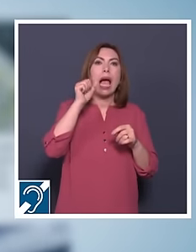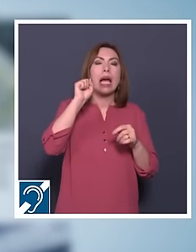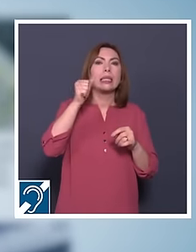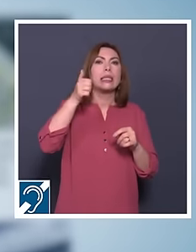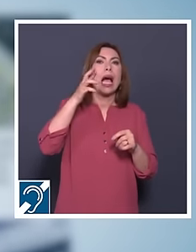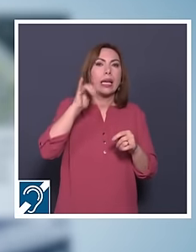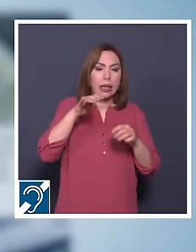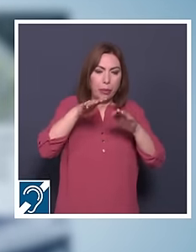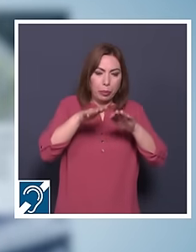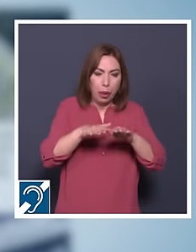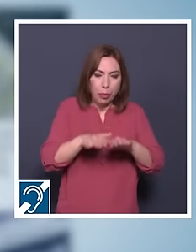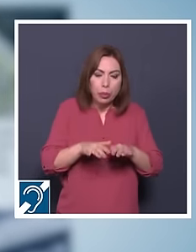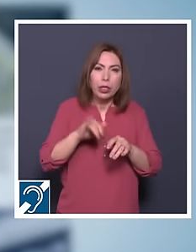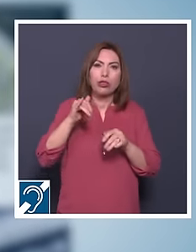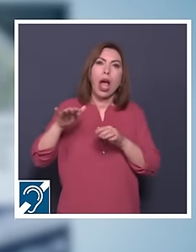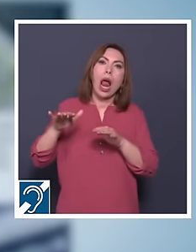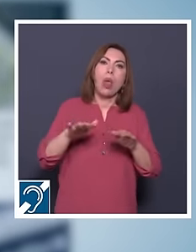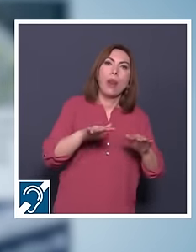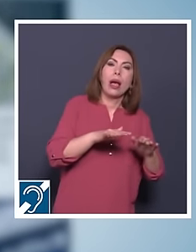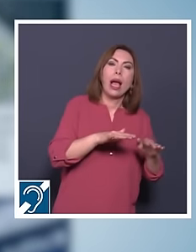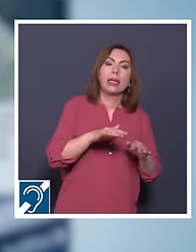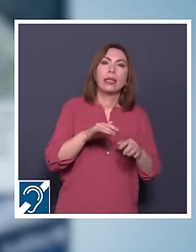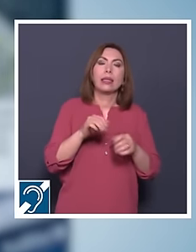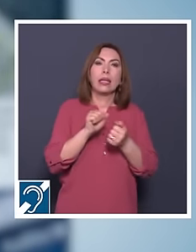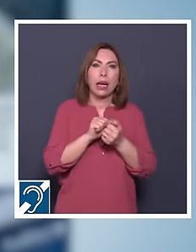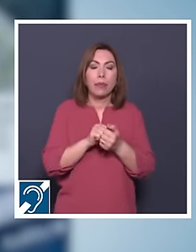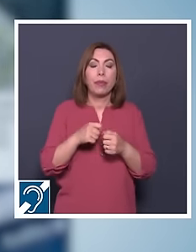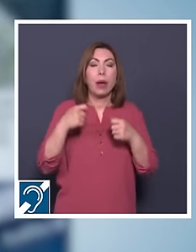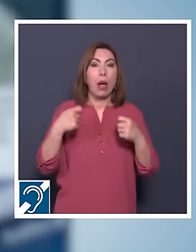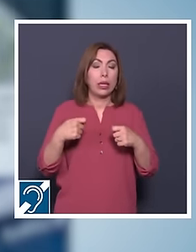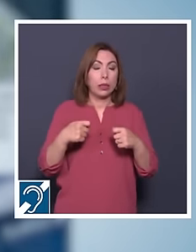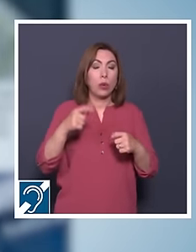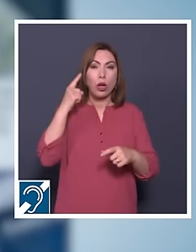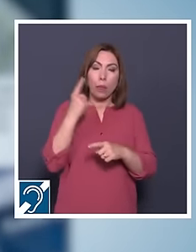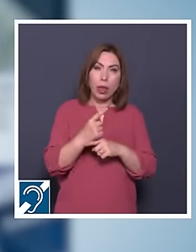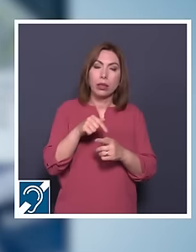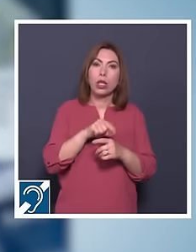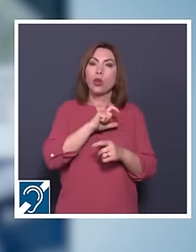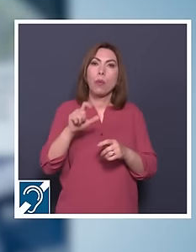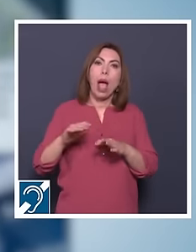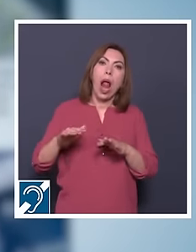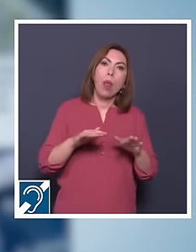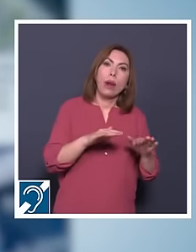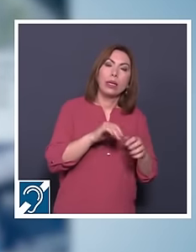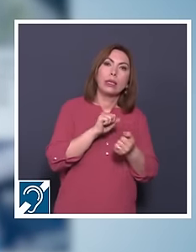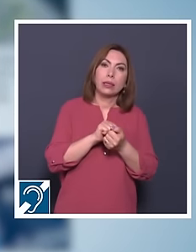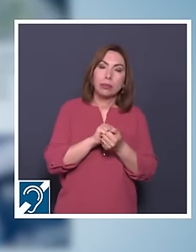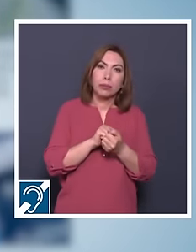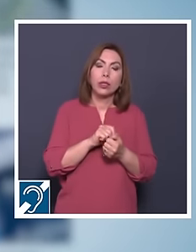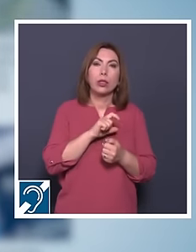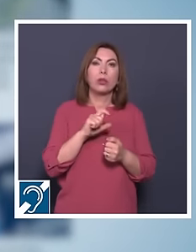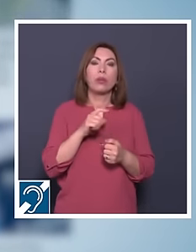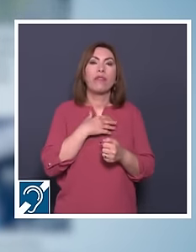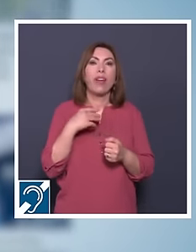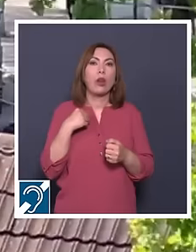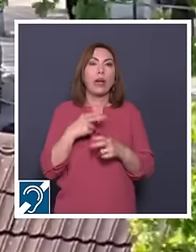Polița obligatorie acoperă doar alunecarea de teren și dacă aceasta este ca urmare a